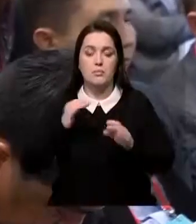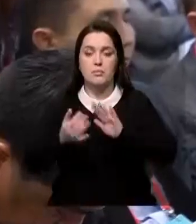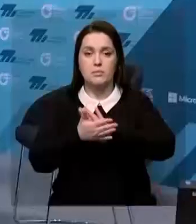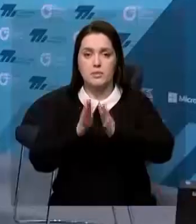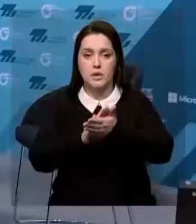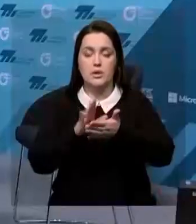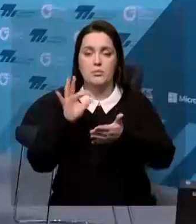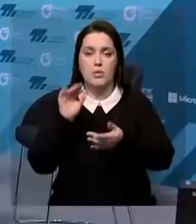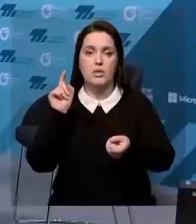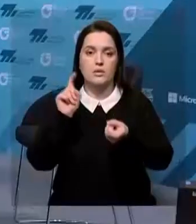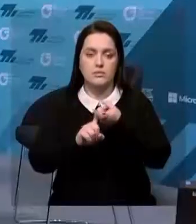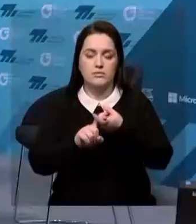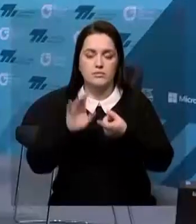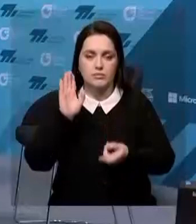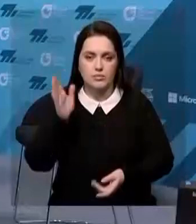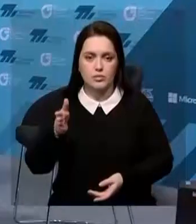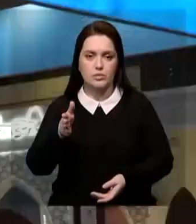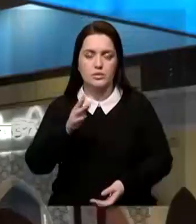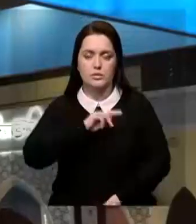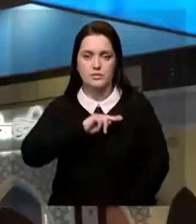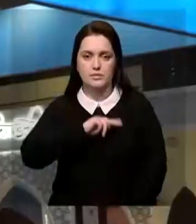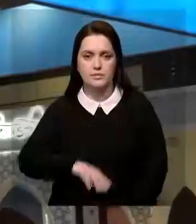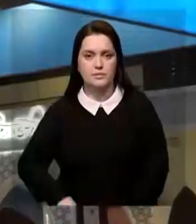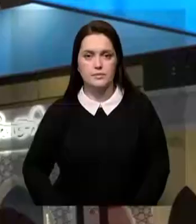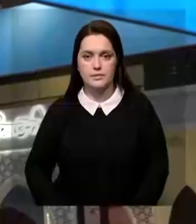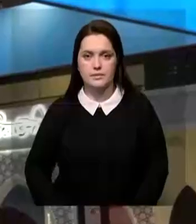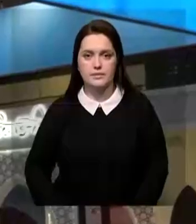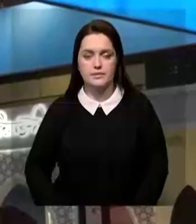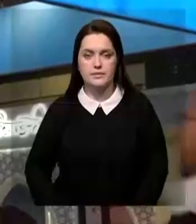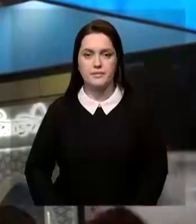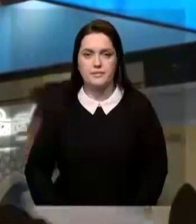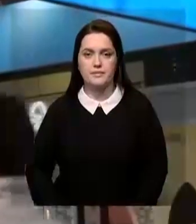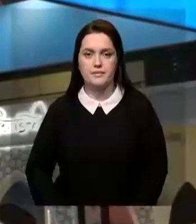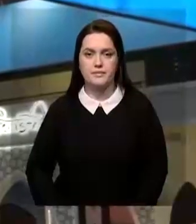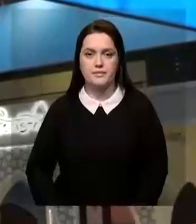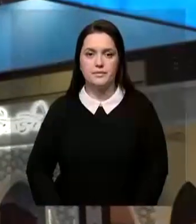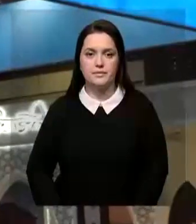переговоры по налаживанию делового партнерства. Асель Абдыкалыкова, 24 KZ, Германия.